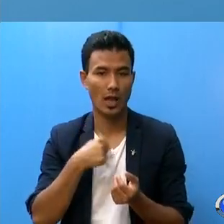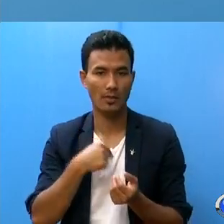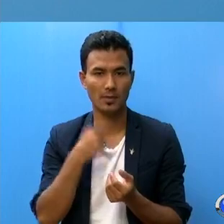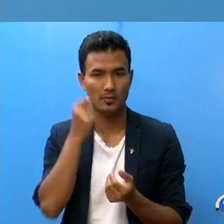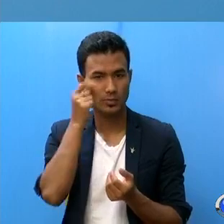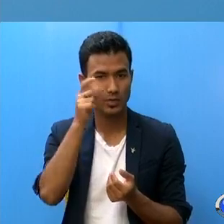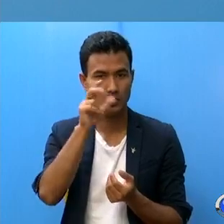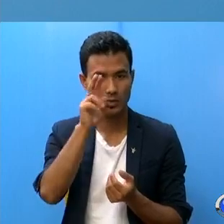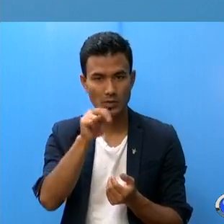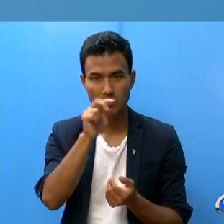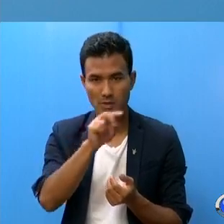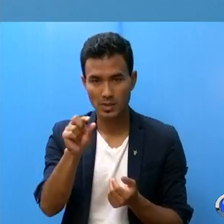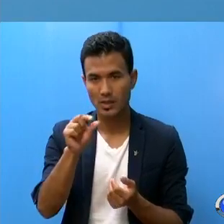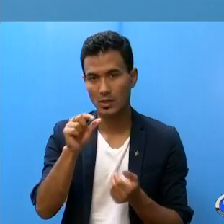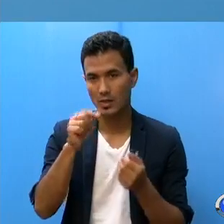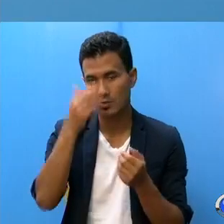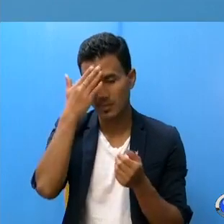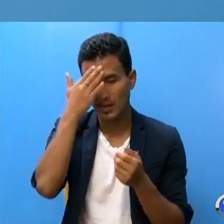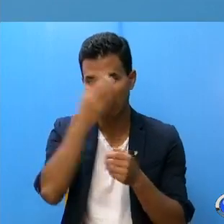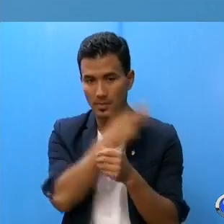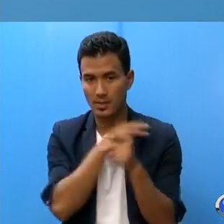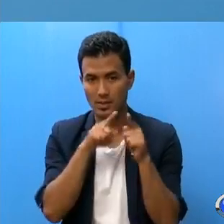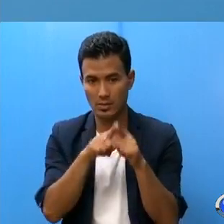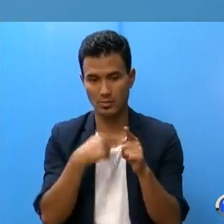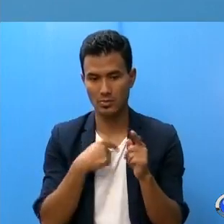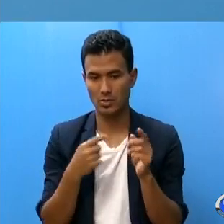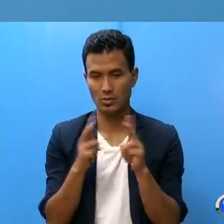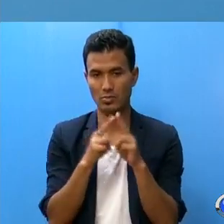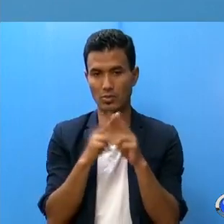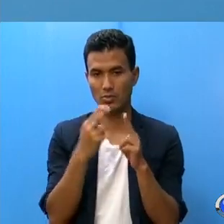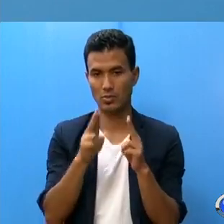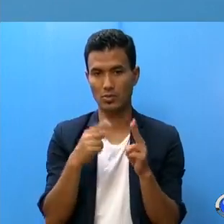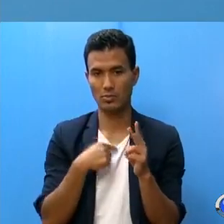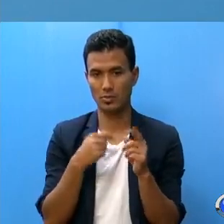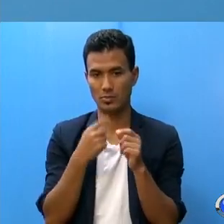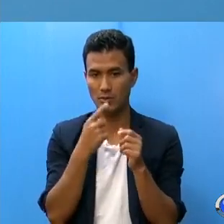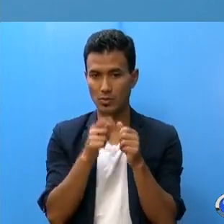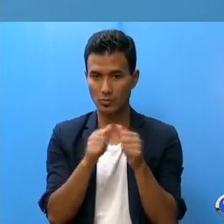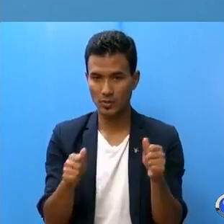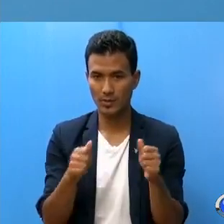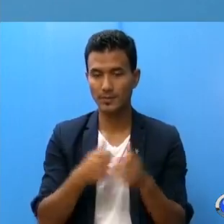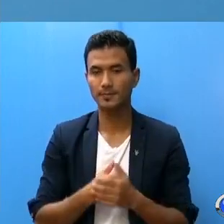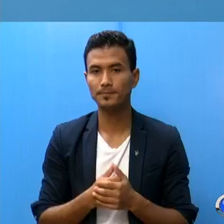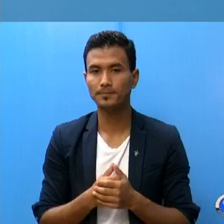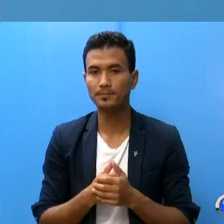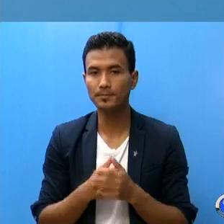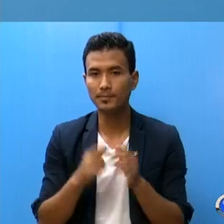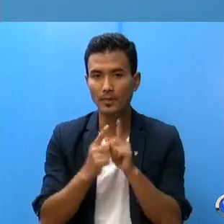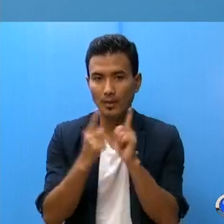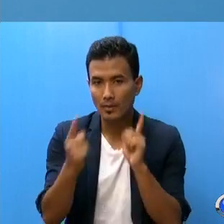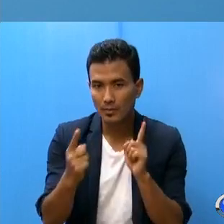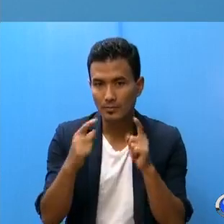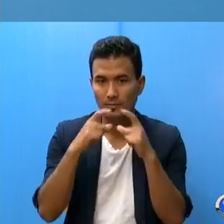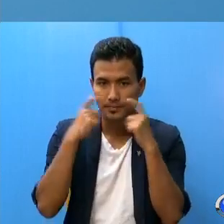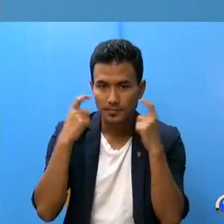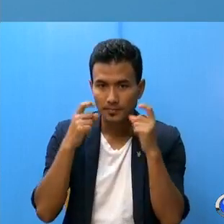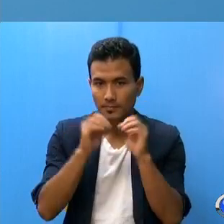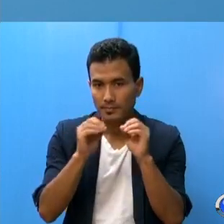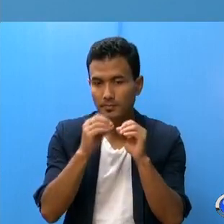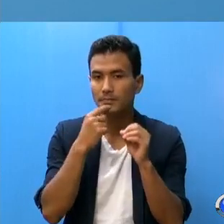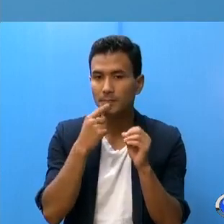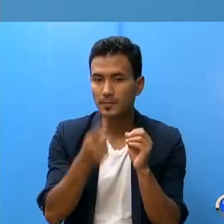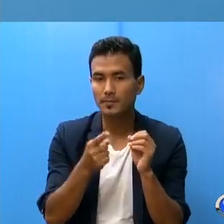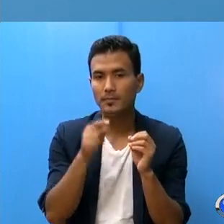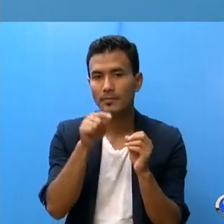लेड़ा बुजन परें कुराइद केसे बनी कुने पर संकरमाइद बान चे अधी मेरे संपरका बहाईव आप महीने बहाईद बनेगो अनलसाट हुजन चाहिए लिच्छे डिस्टेंस र्टेयो टायमा संपरका